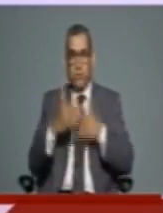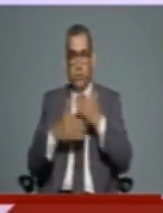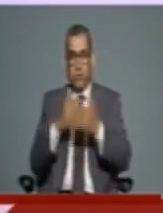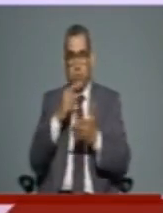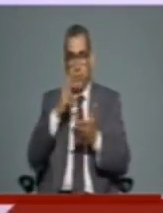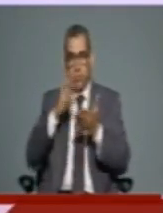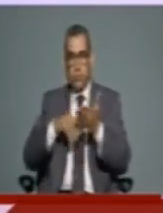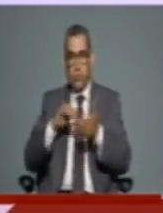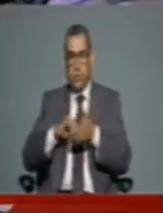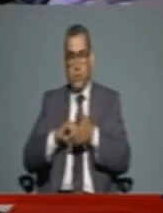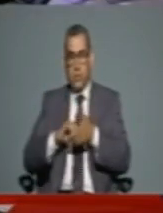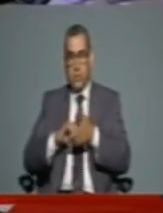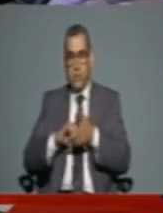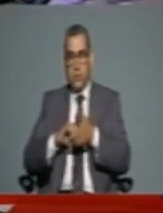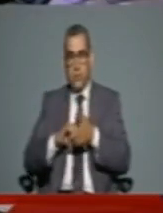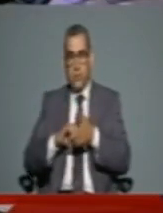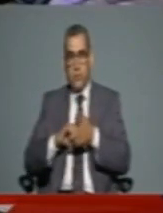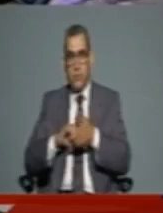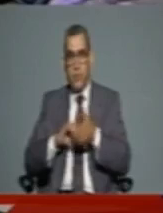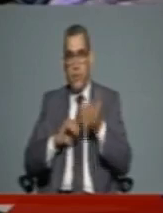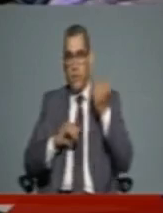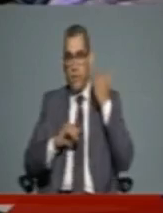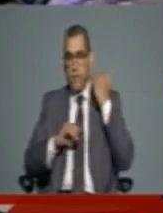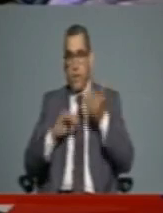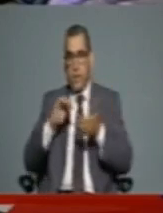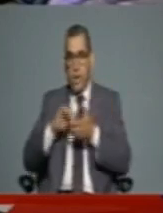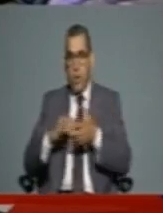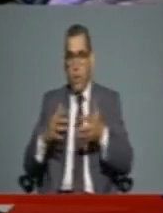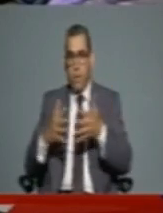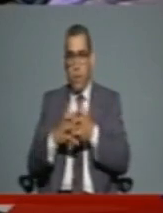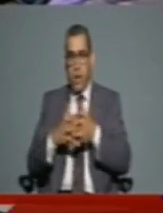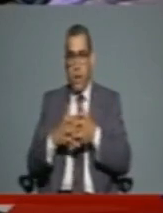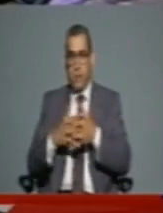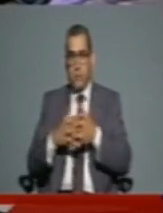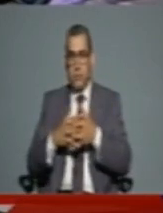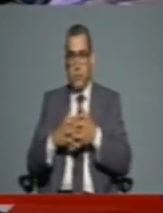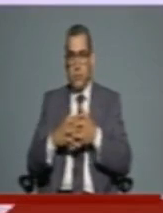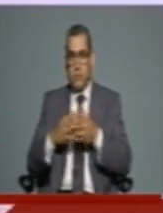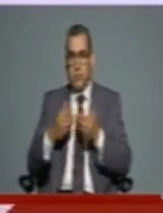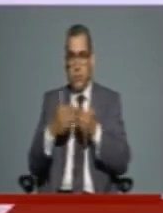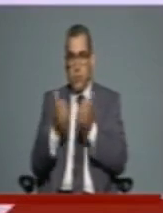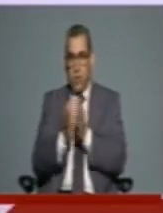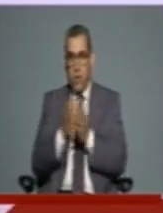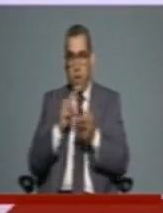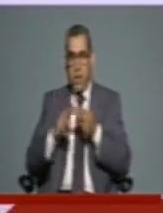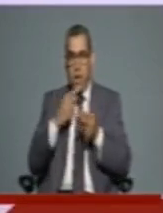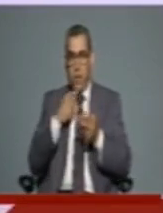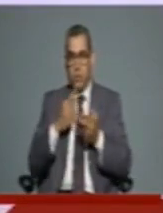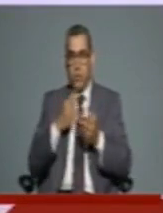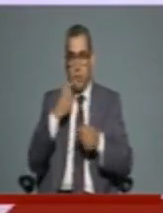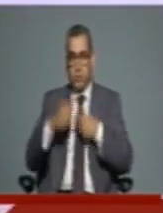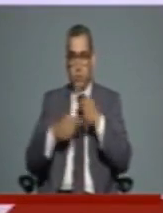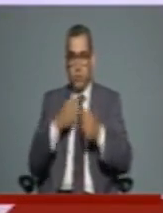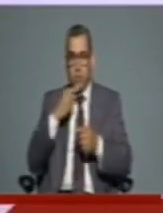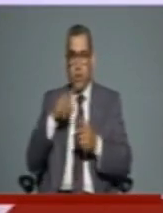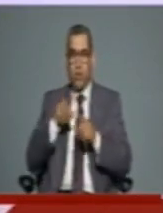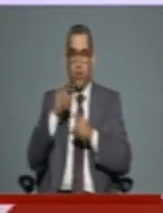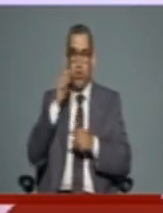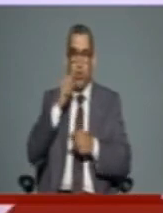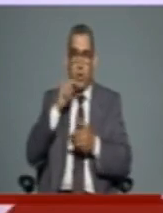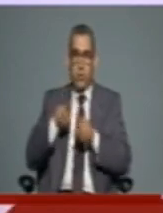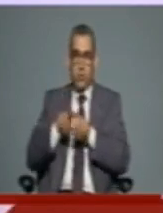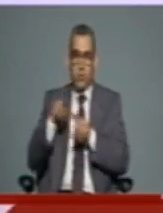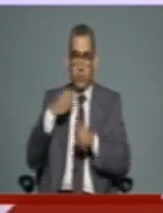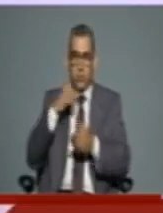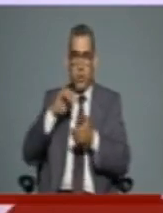عندنا بالتعاون برضو، ولازم نتمنى السلام للسودان الشقيقة، اتعاوننا معاهم